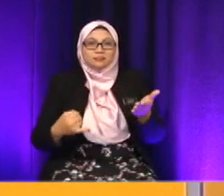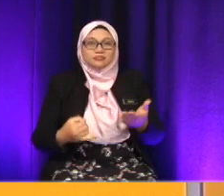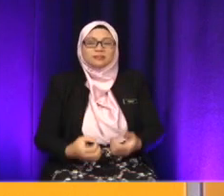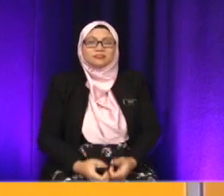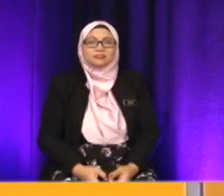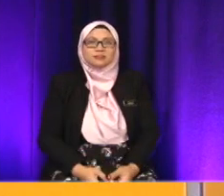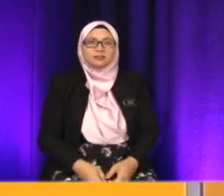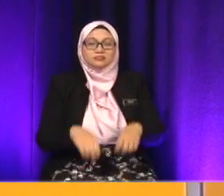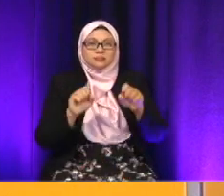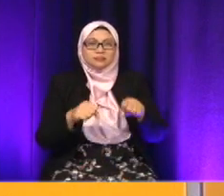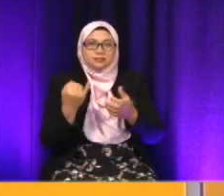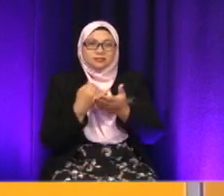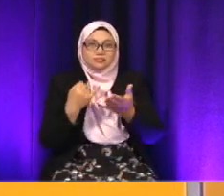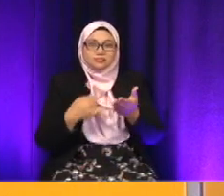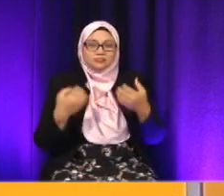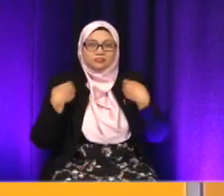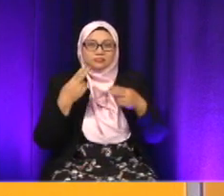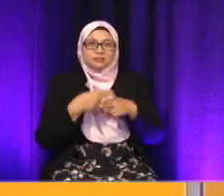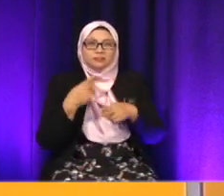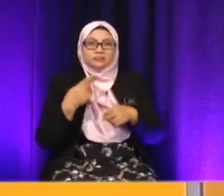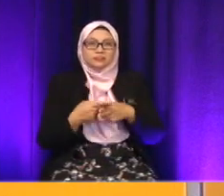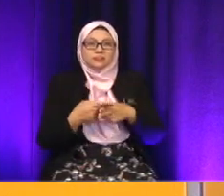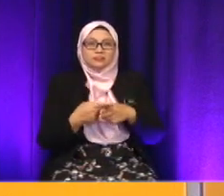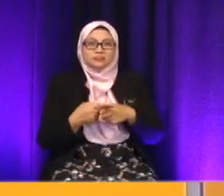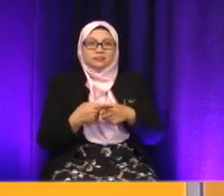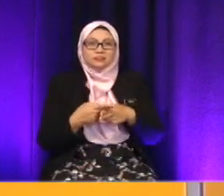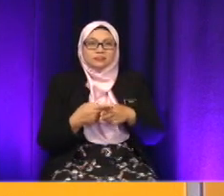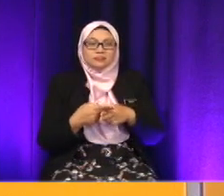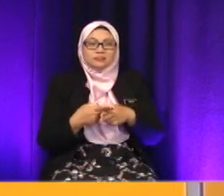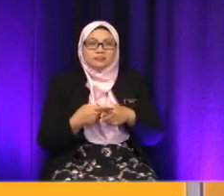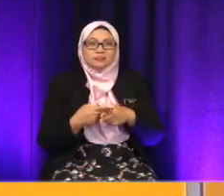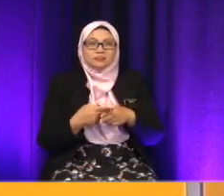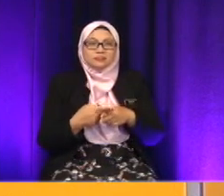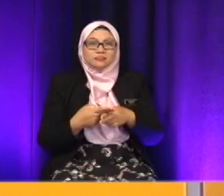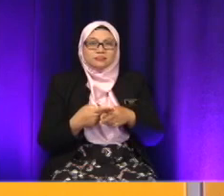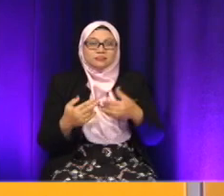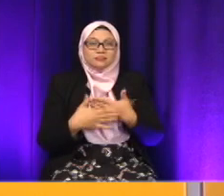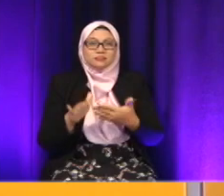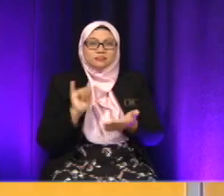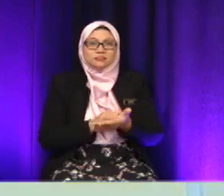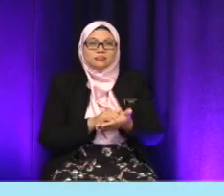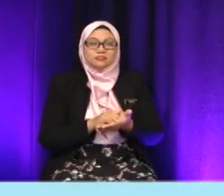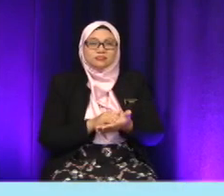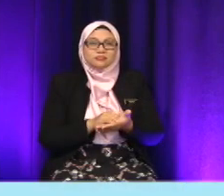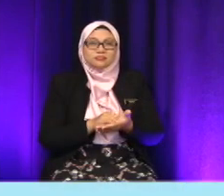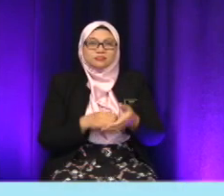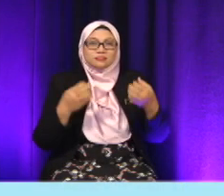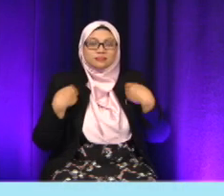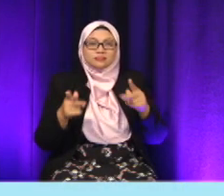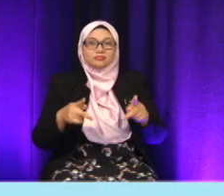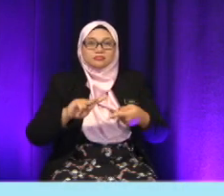namun dekat sini oke Ada dia ada namun Lepas tuh dia ada kotak